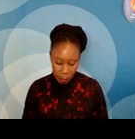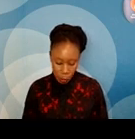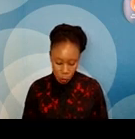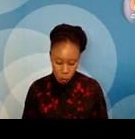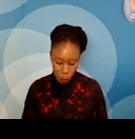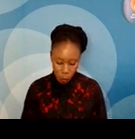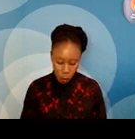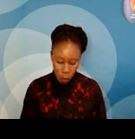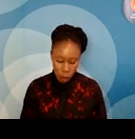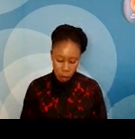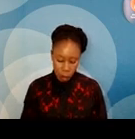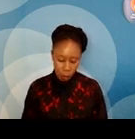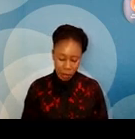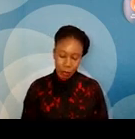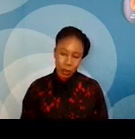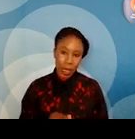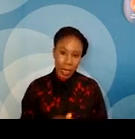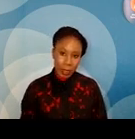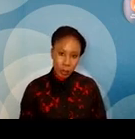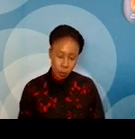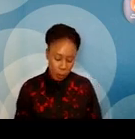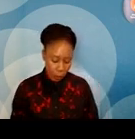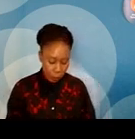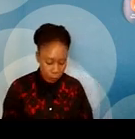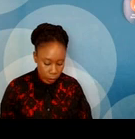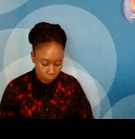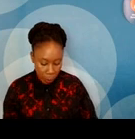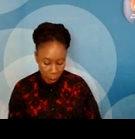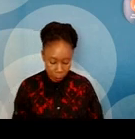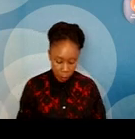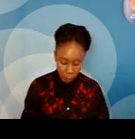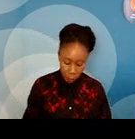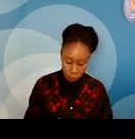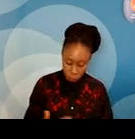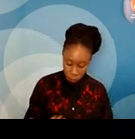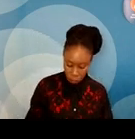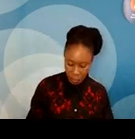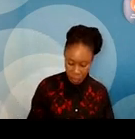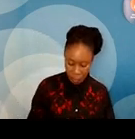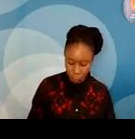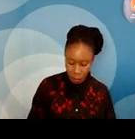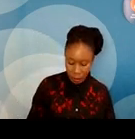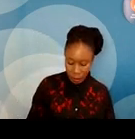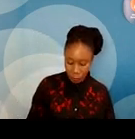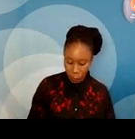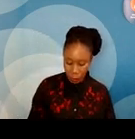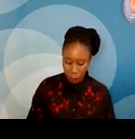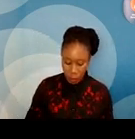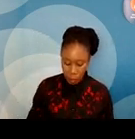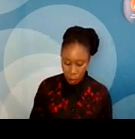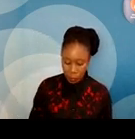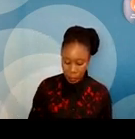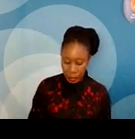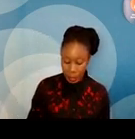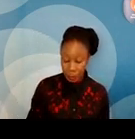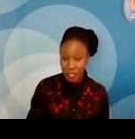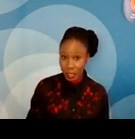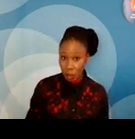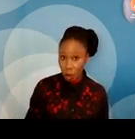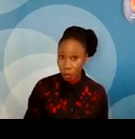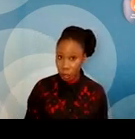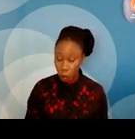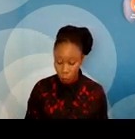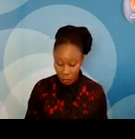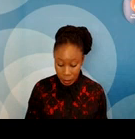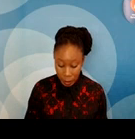Sen tittar man också på ja, men vad är det som behöver föras till för att